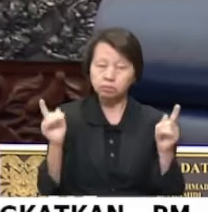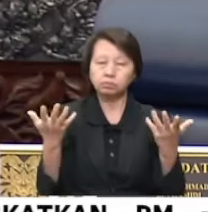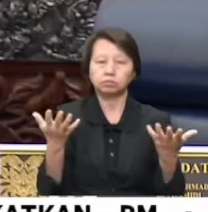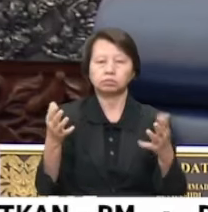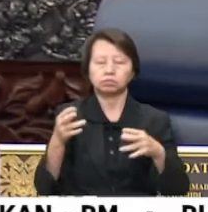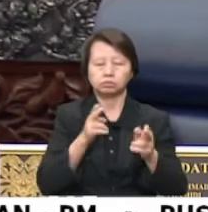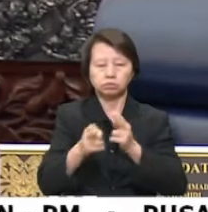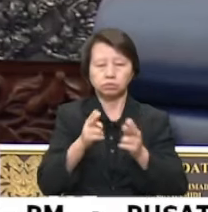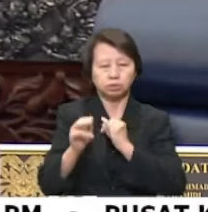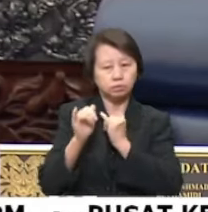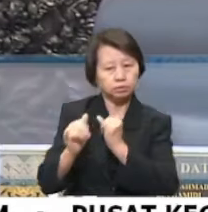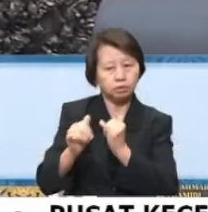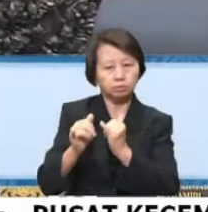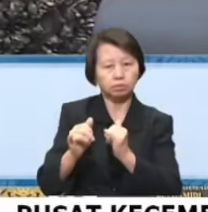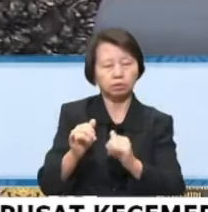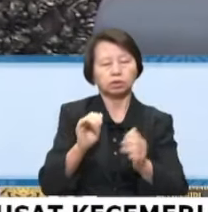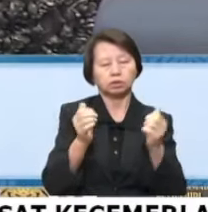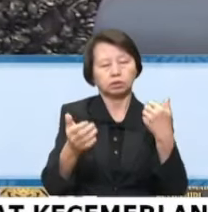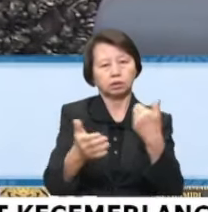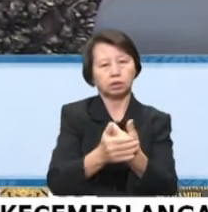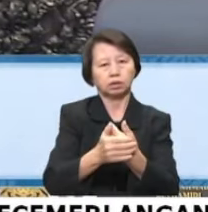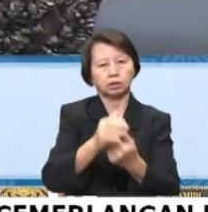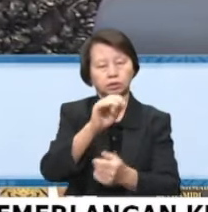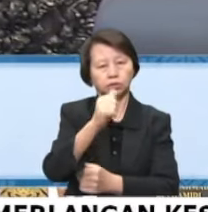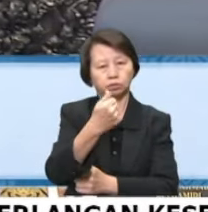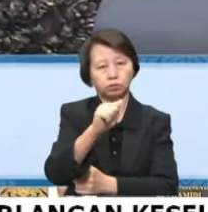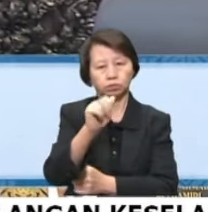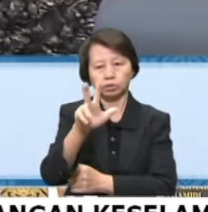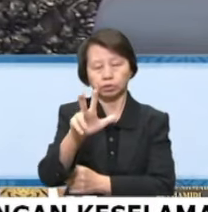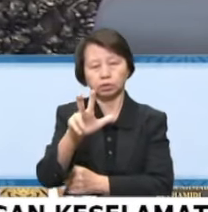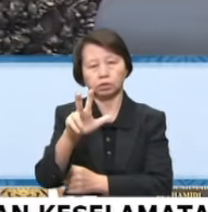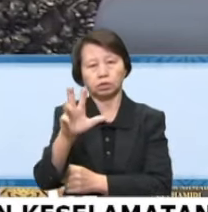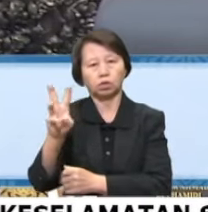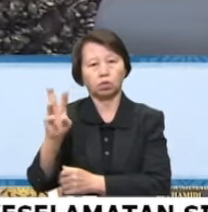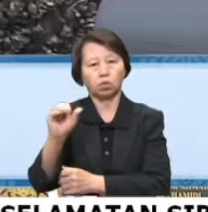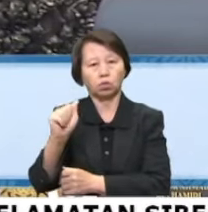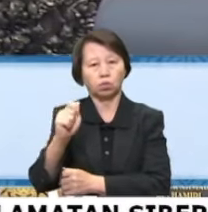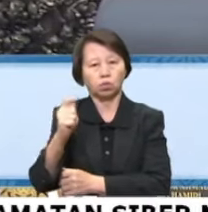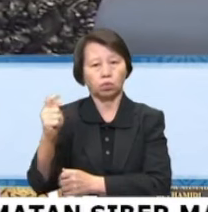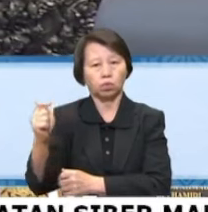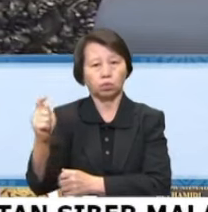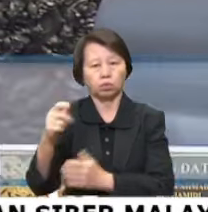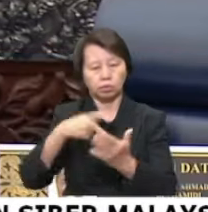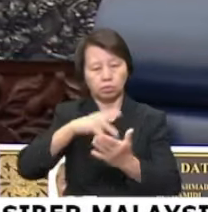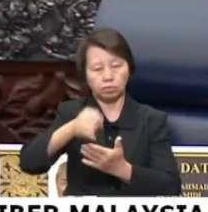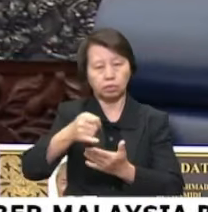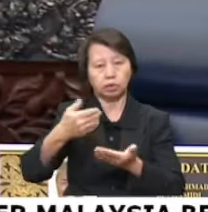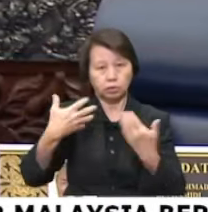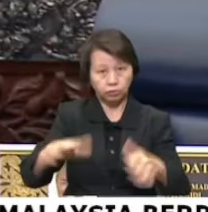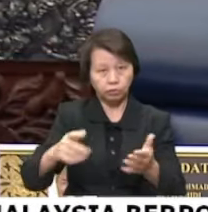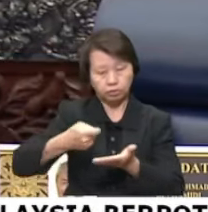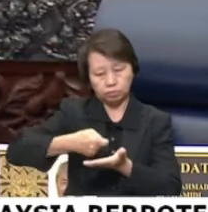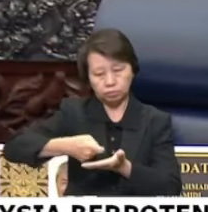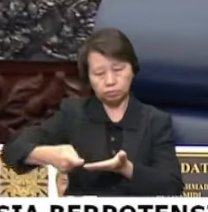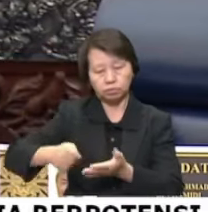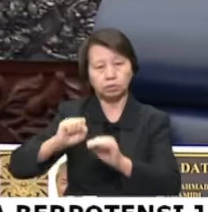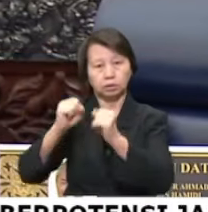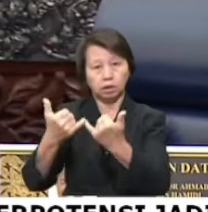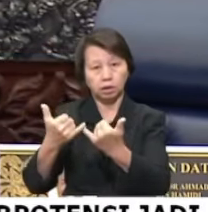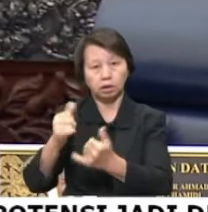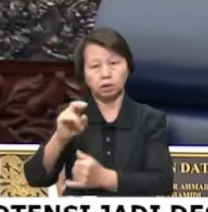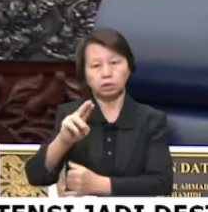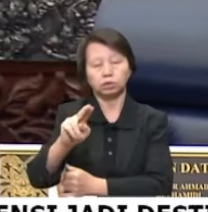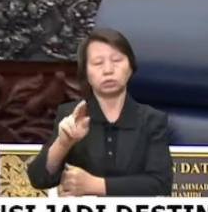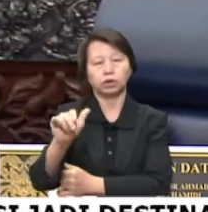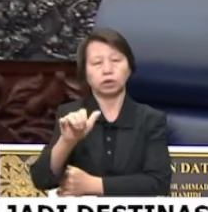usaha sama penggunaan sehingga 10 gigawatt projek tenaga boleh baharu di Malaysia yang telah ditandatangani antara syarikat UAE iaitu